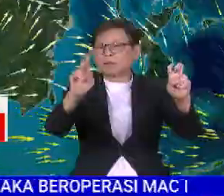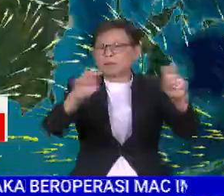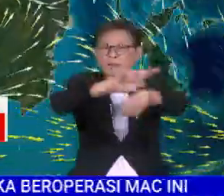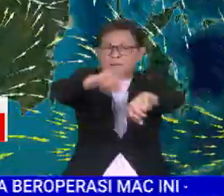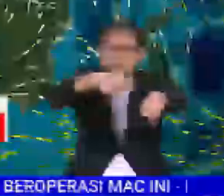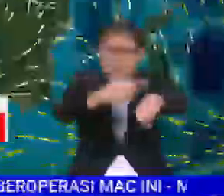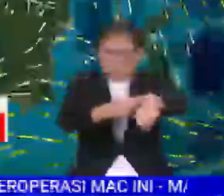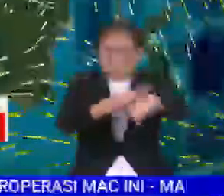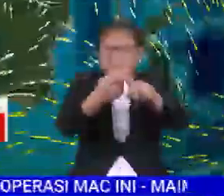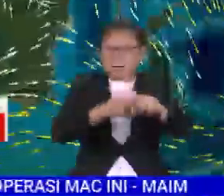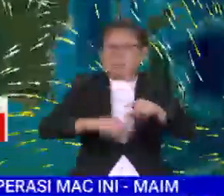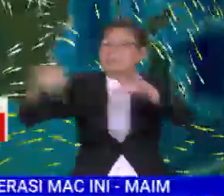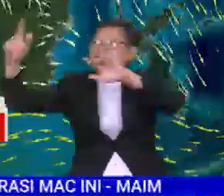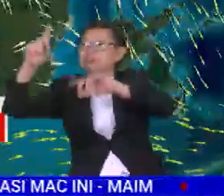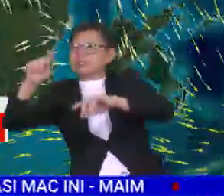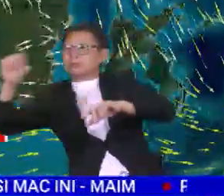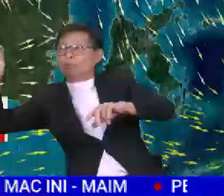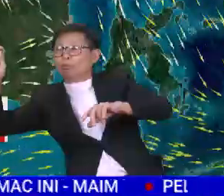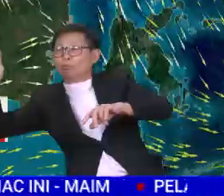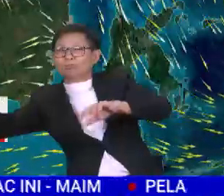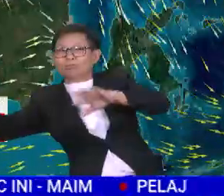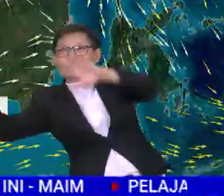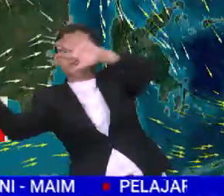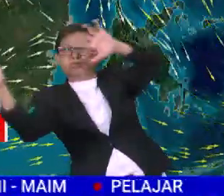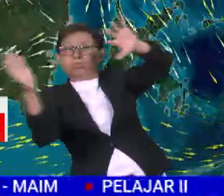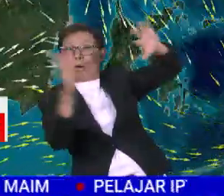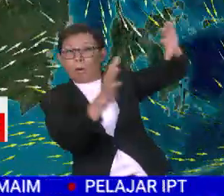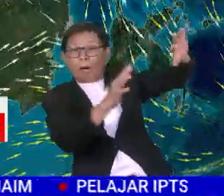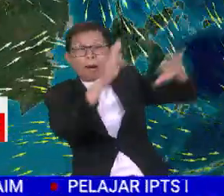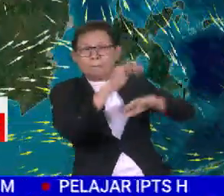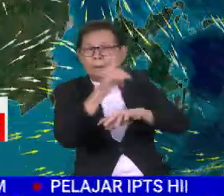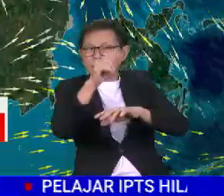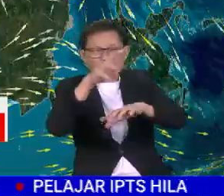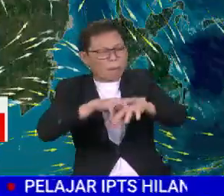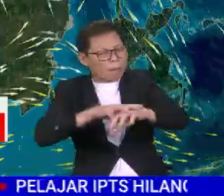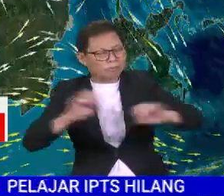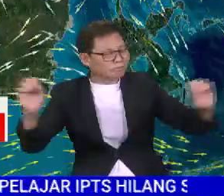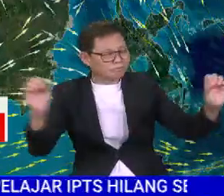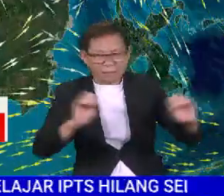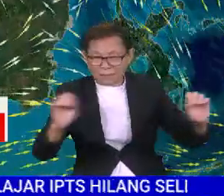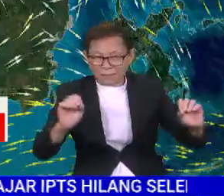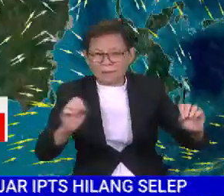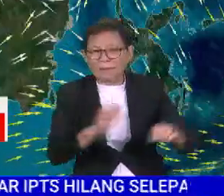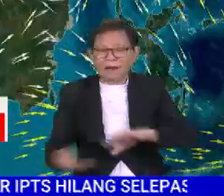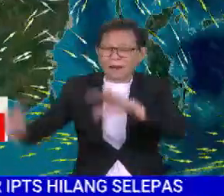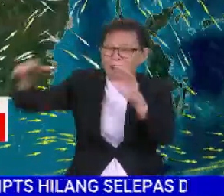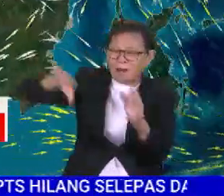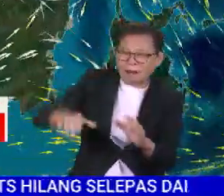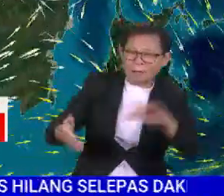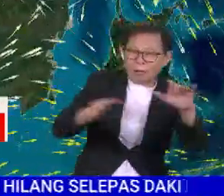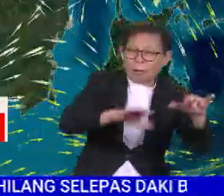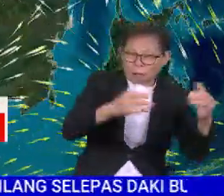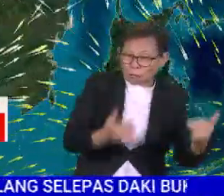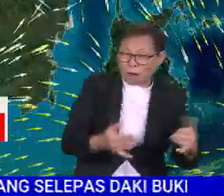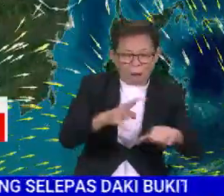km sejam daripada arah timuran. Oleh itu, Met Malaysia tidak mengeluarkan sebarang amaran angin kencang dan laut bergelora dalam